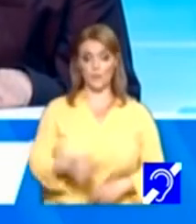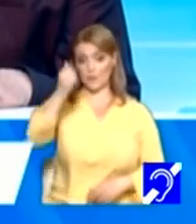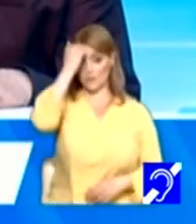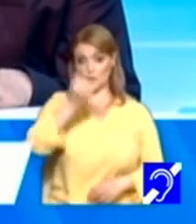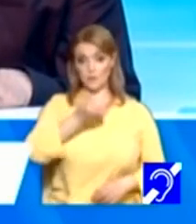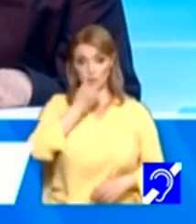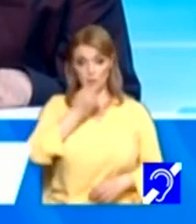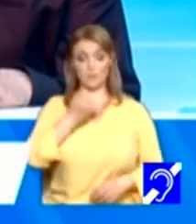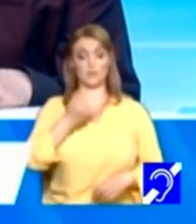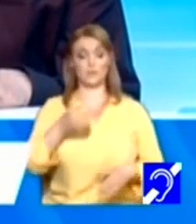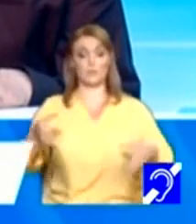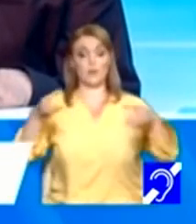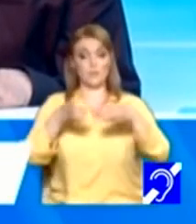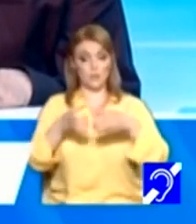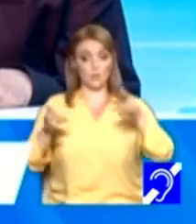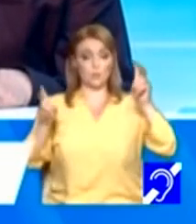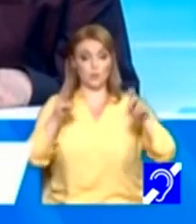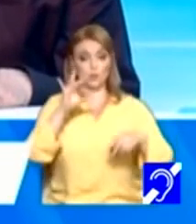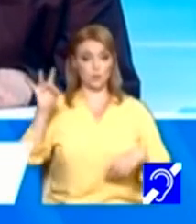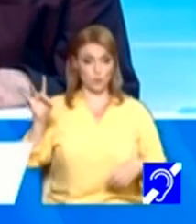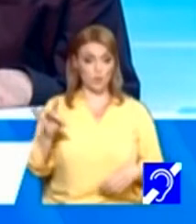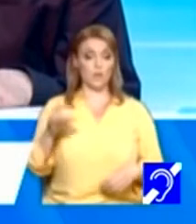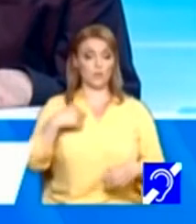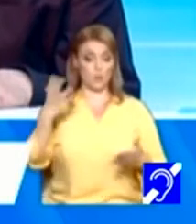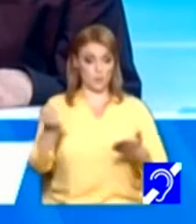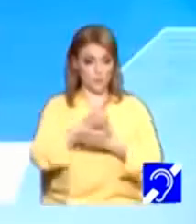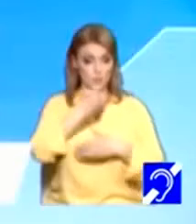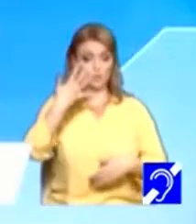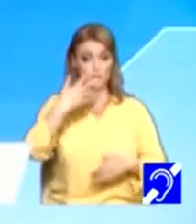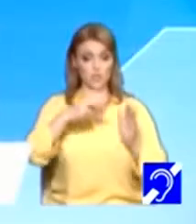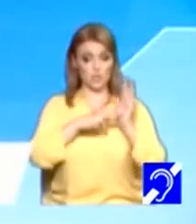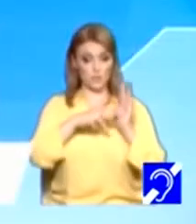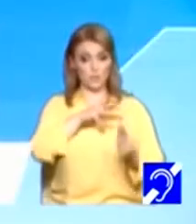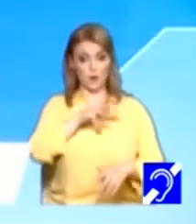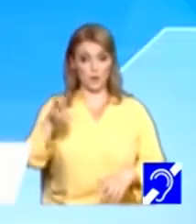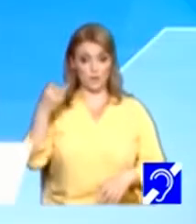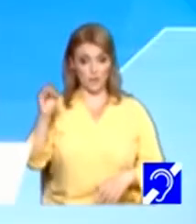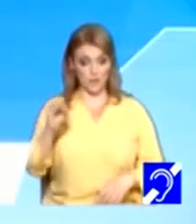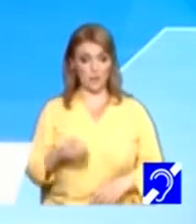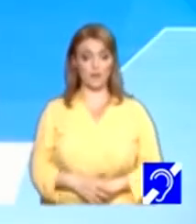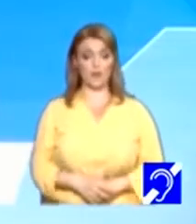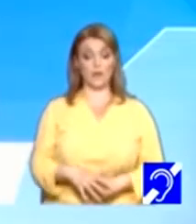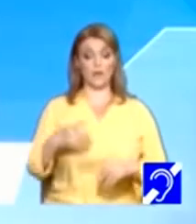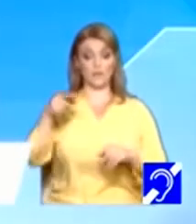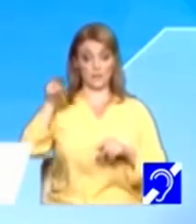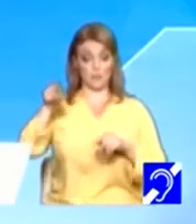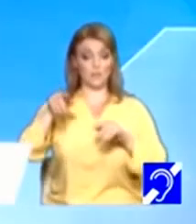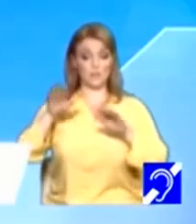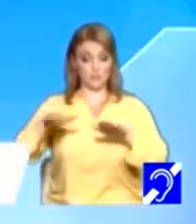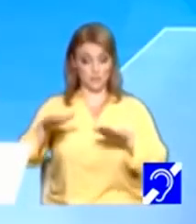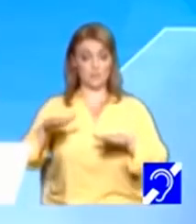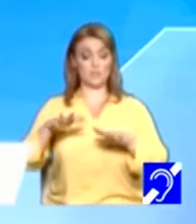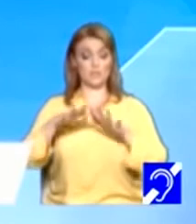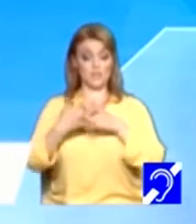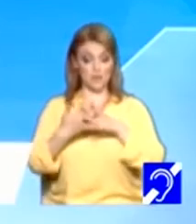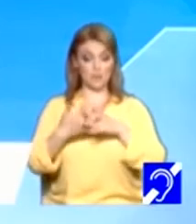datorită fracțiunii Partidului Politic Șor, a obținut 56 de milioane de lei și astăzi, pentru prima dată în istoria acestei localități, se asfaltează